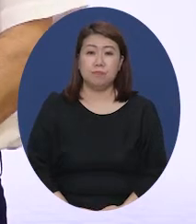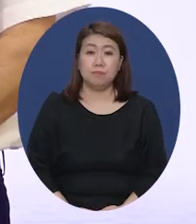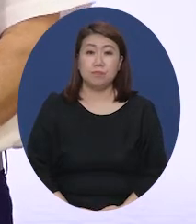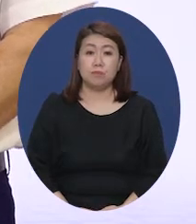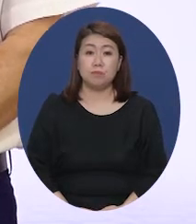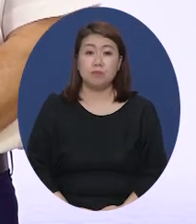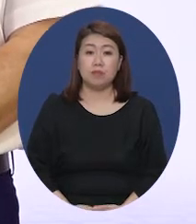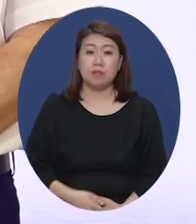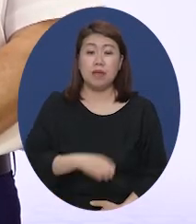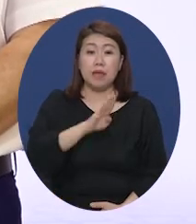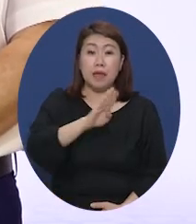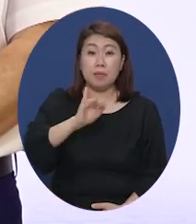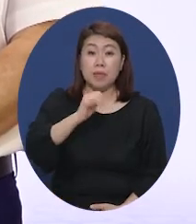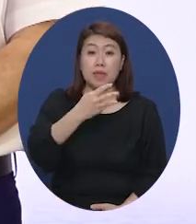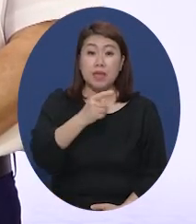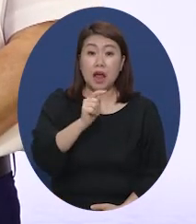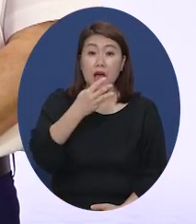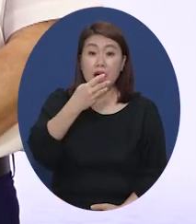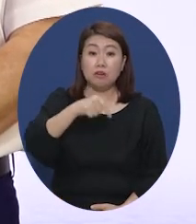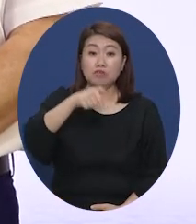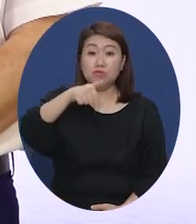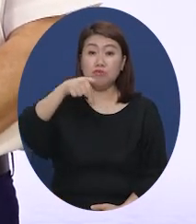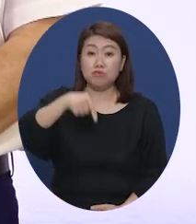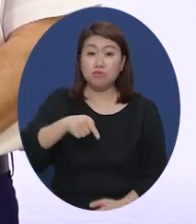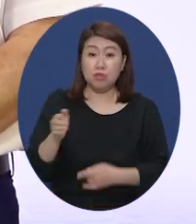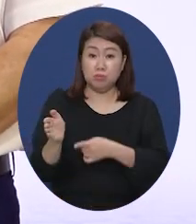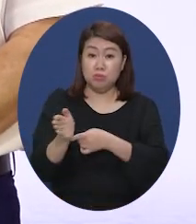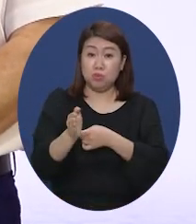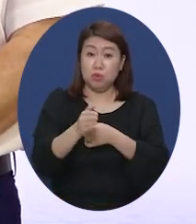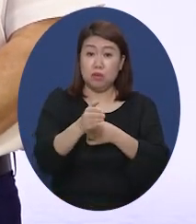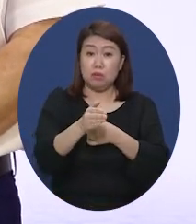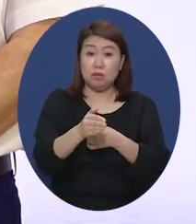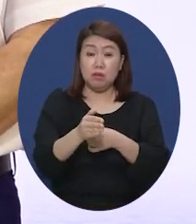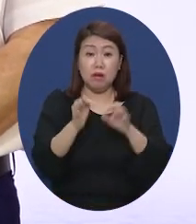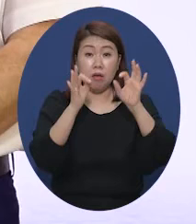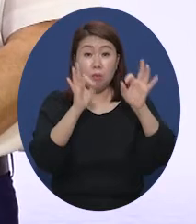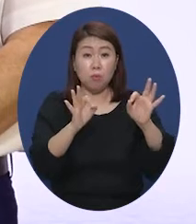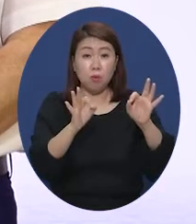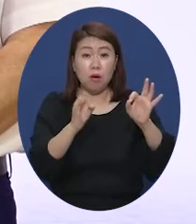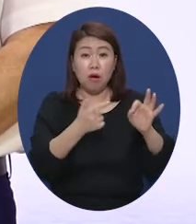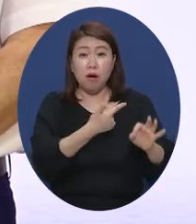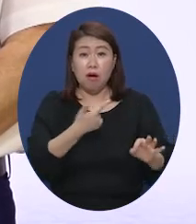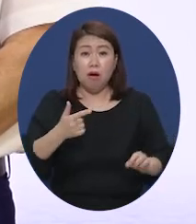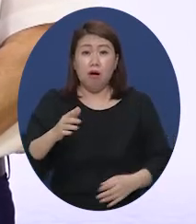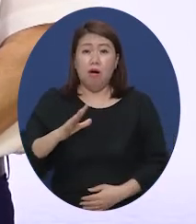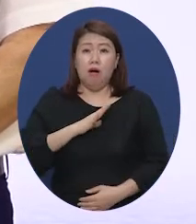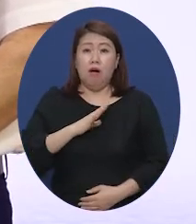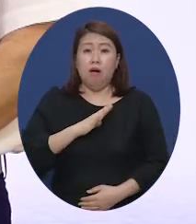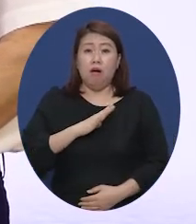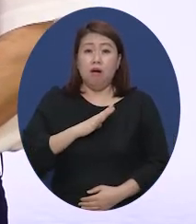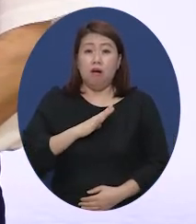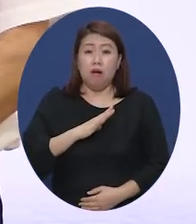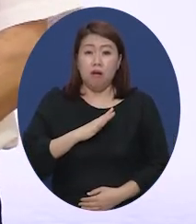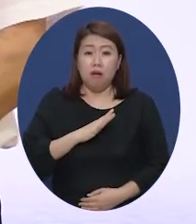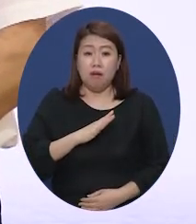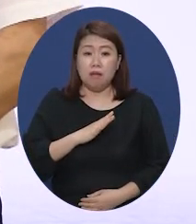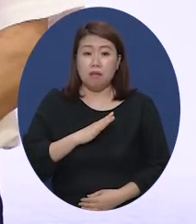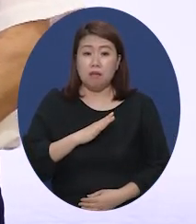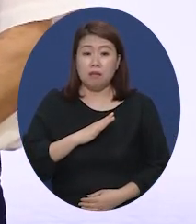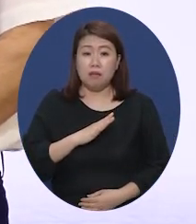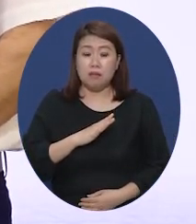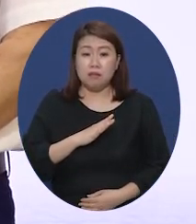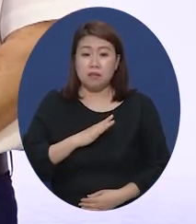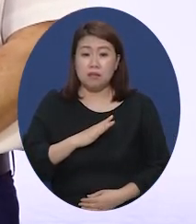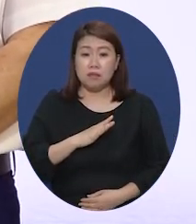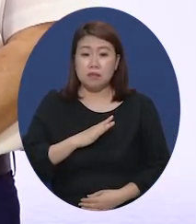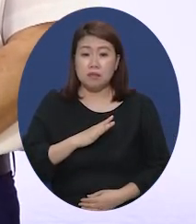그 다음에 이제 삐라루꾸라고 하는 곡인데요. 제가 너무 놀랐습니다. 이게 중생대부터 존재해온